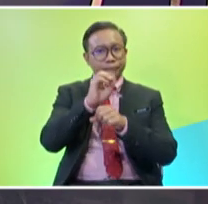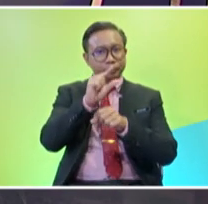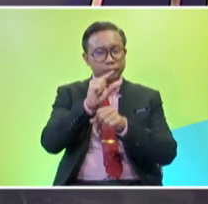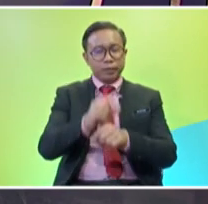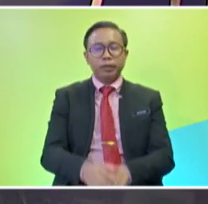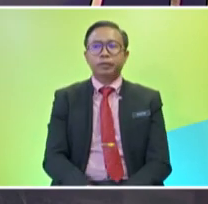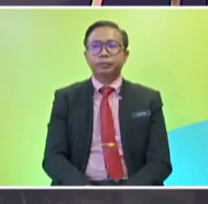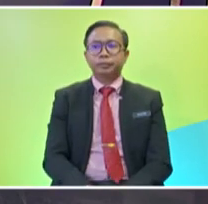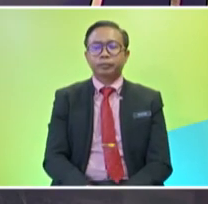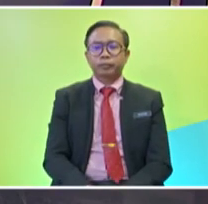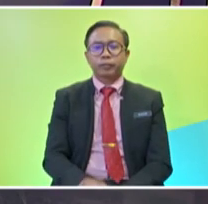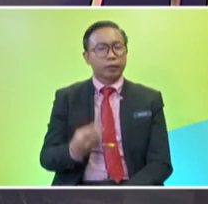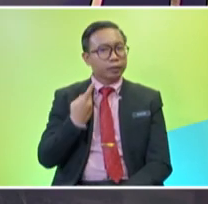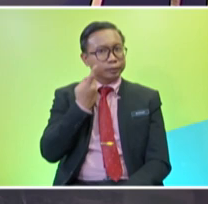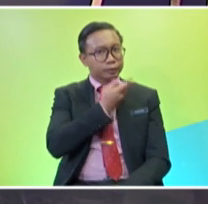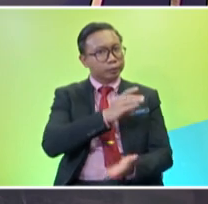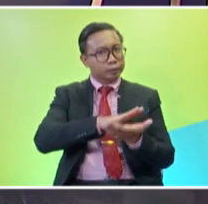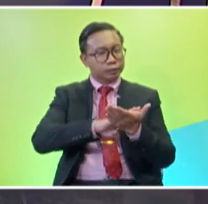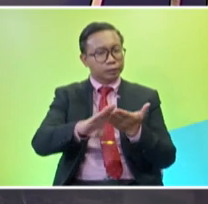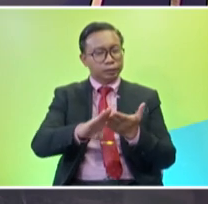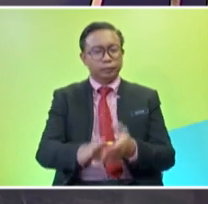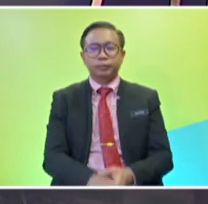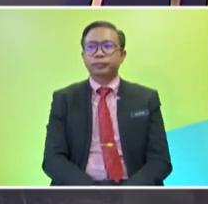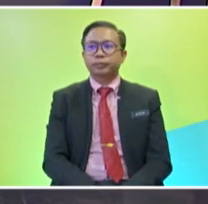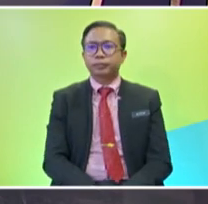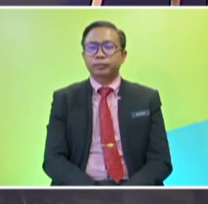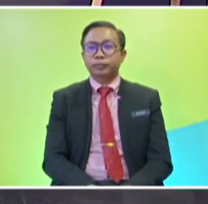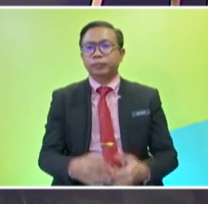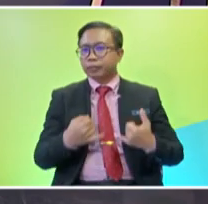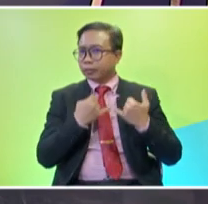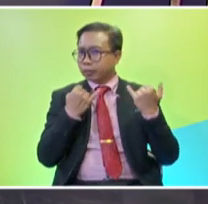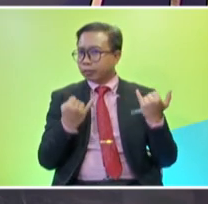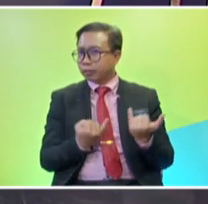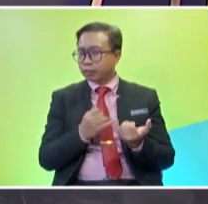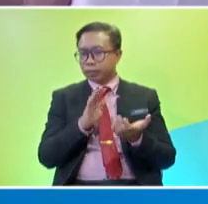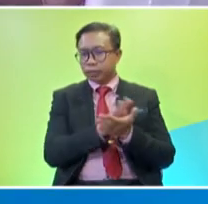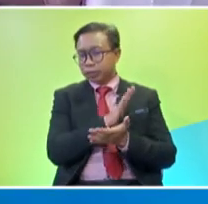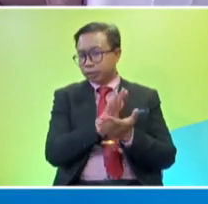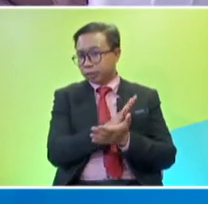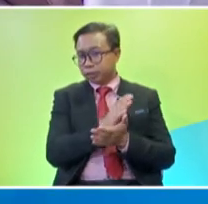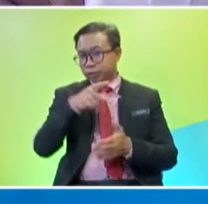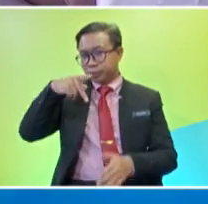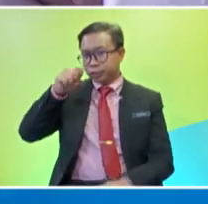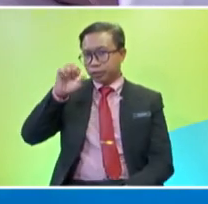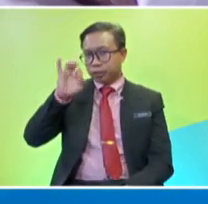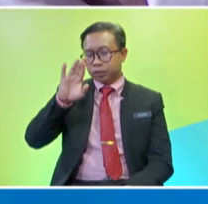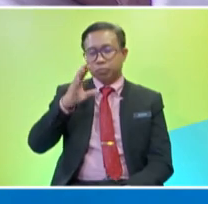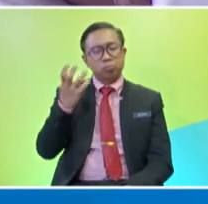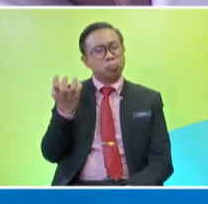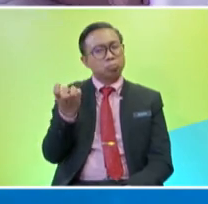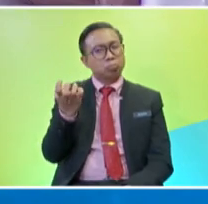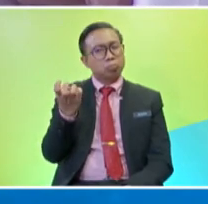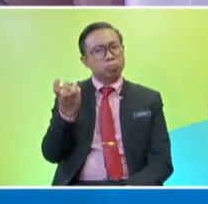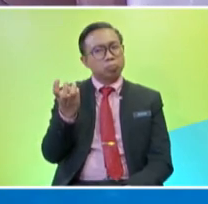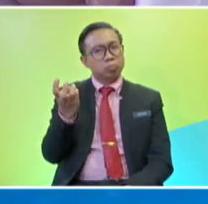so kita bersihkan hati-hati ya Kita kasih itu nah Oke jadi